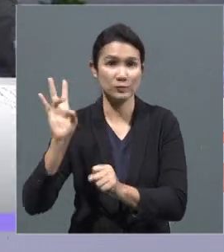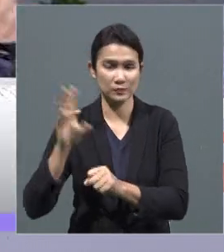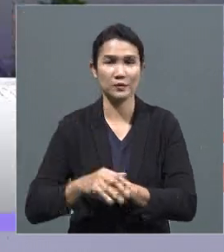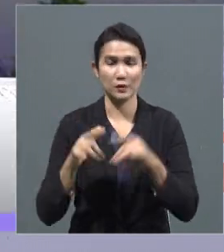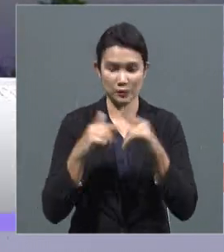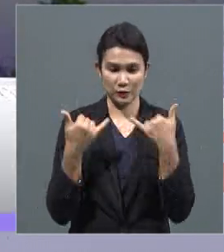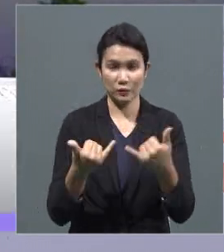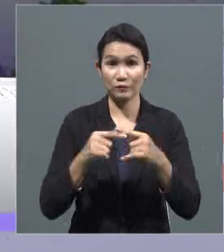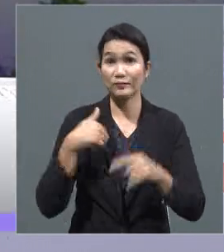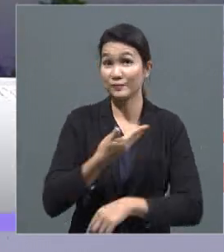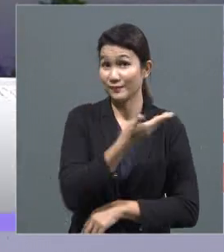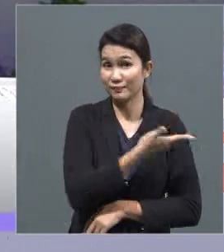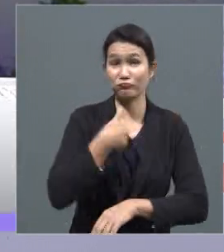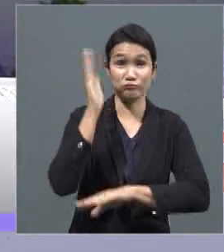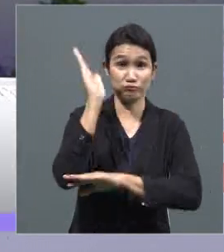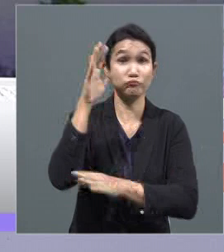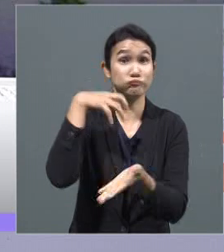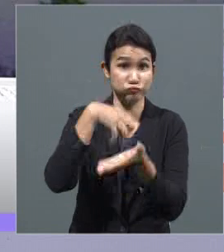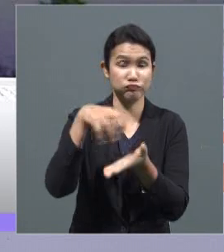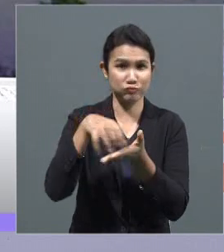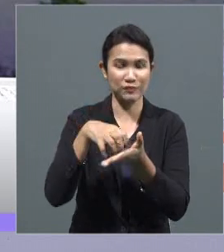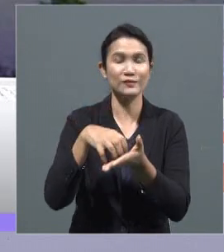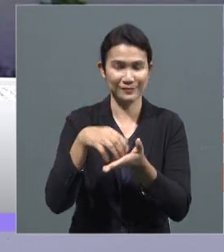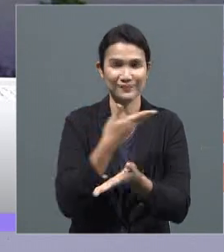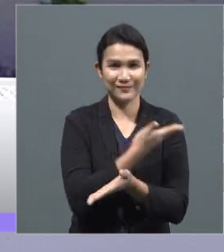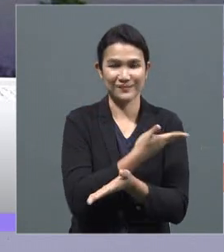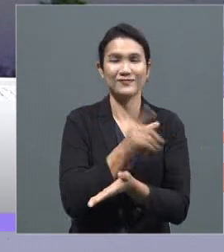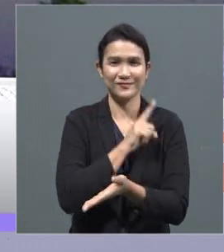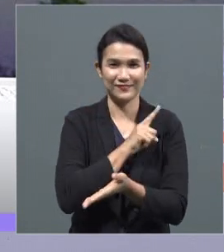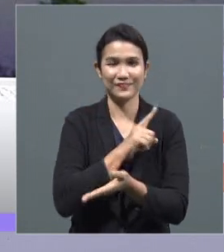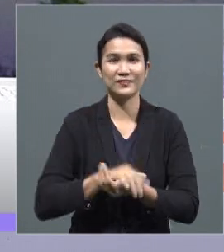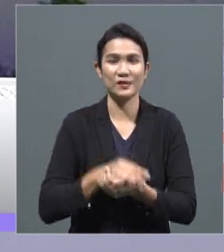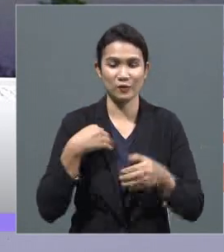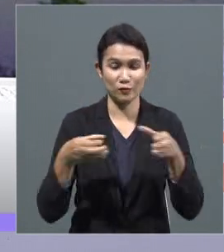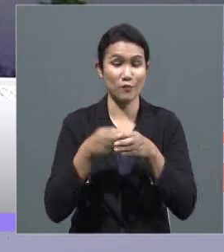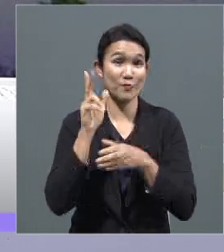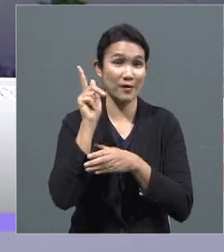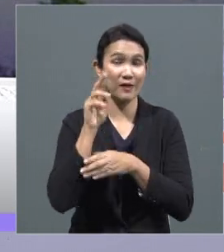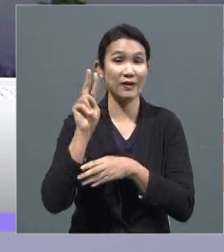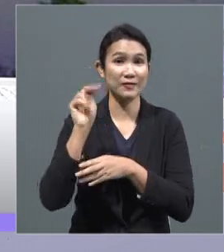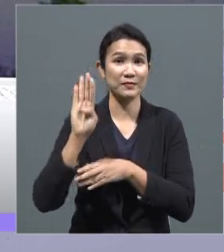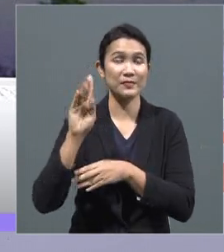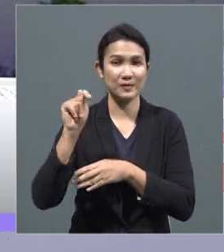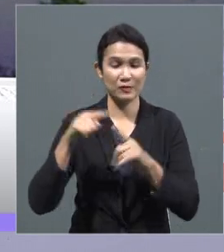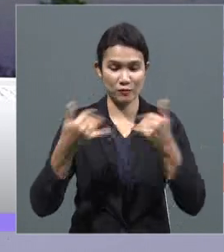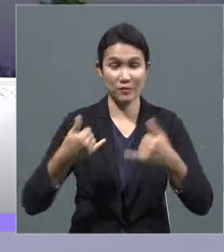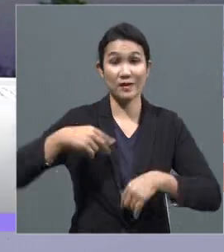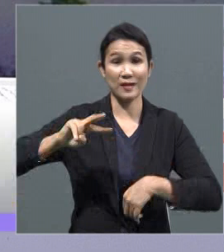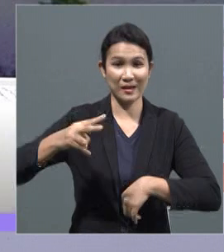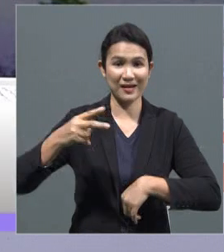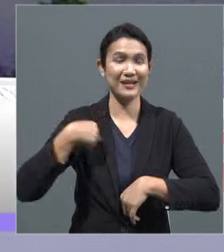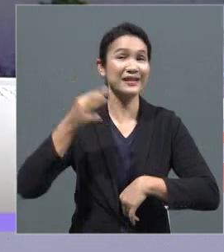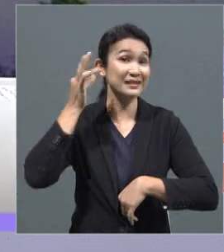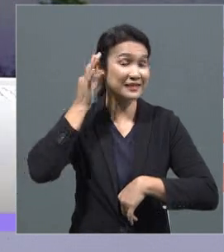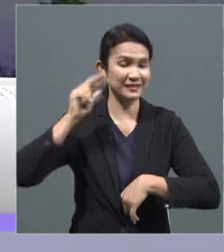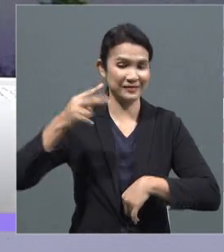อยู่กับคุณเชอรี่ปฐมาพรหานชาญชัยผมพีชจิรพัฒน์อุดมสิริวัฒน์ทีมข่าว NVT News และล่ามภาษามือวันนี้คุณ